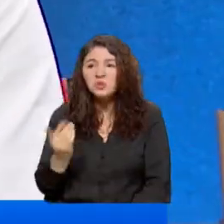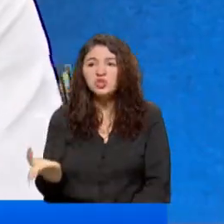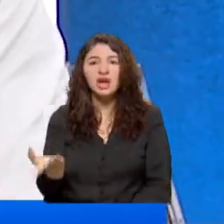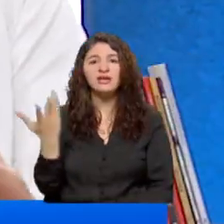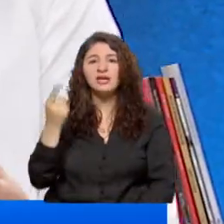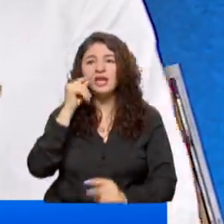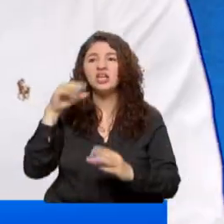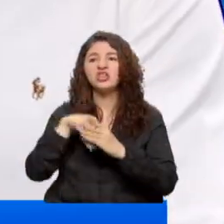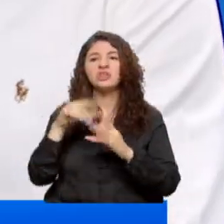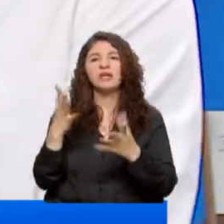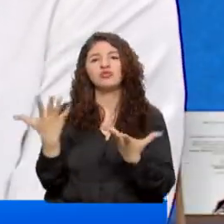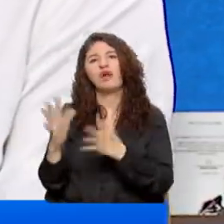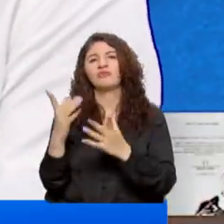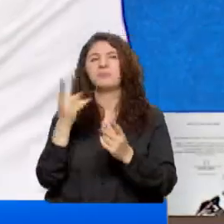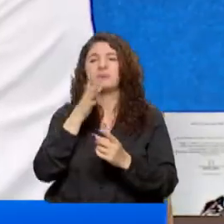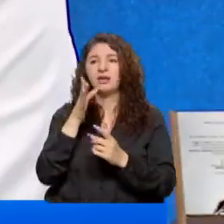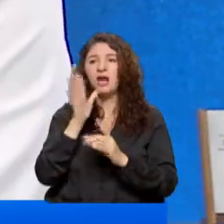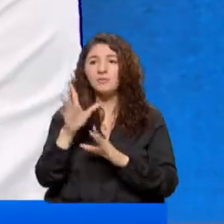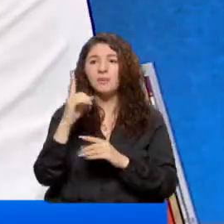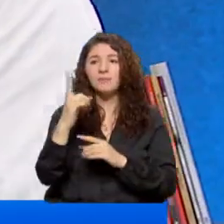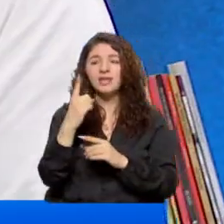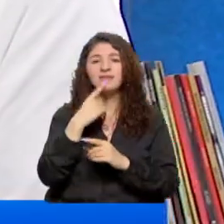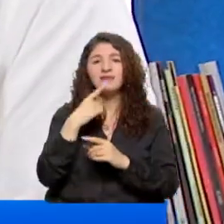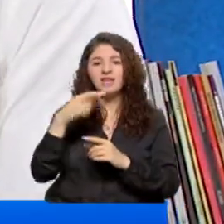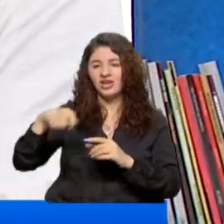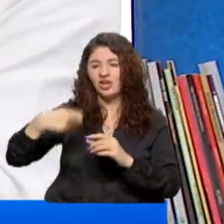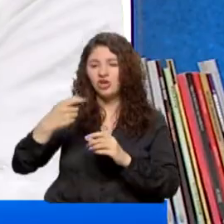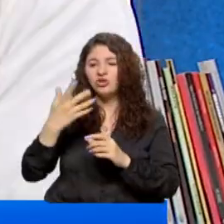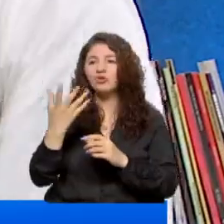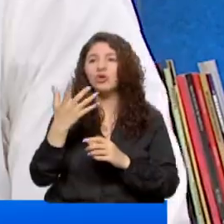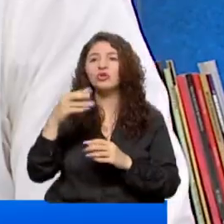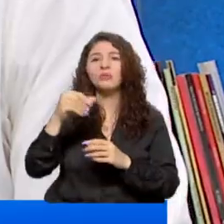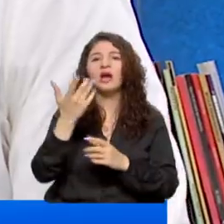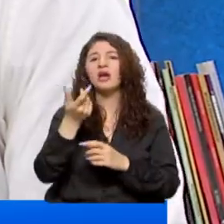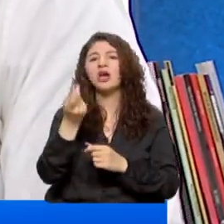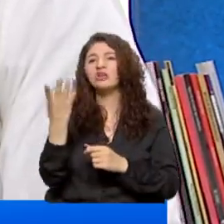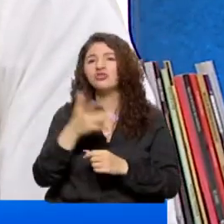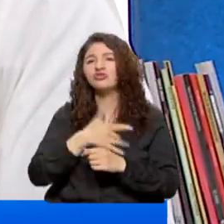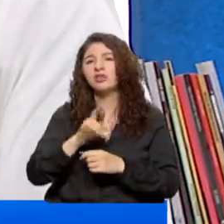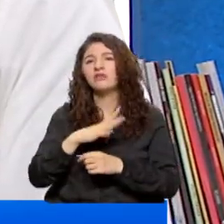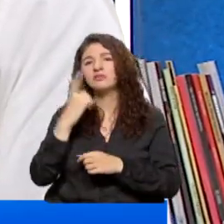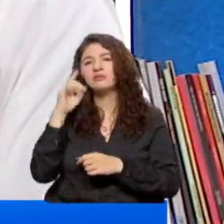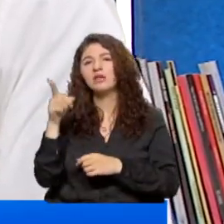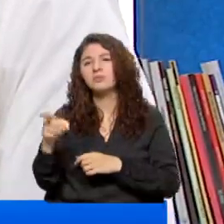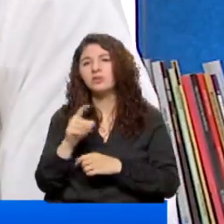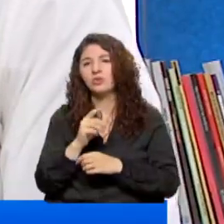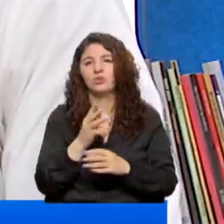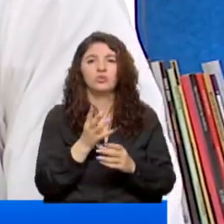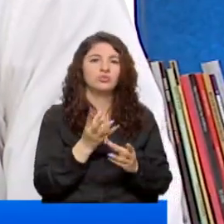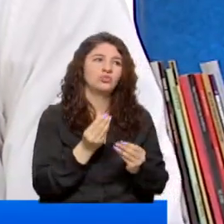şey Yani insanlar için belki enteresan bir bilgi 1 tatlı kaşığı toprakları ne kadar canlı vardır sizce da